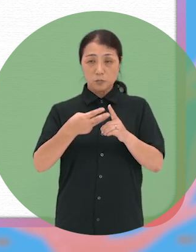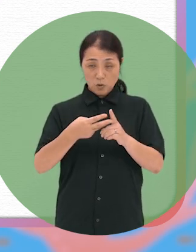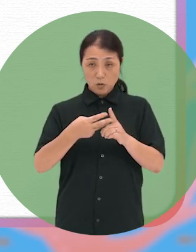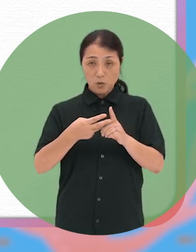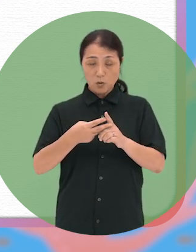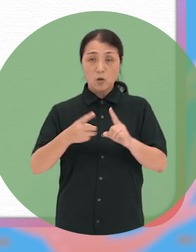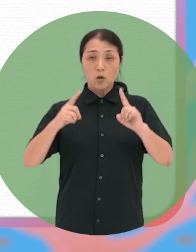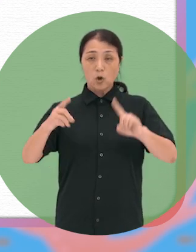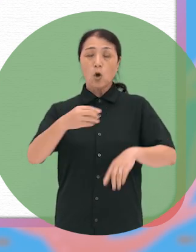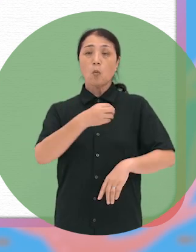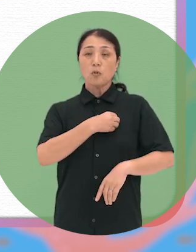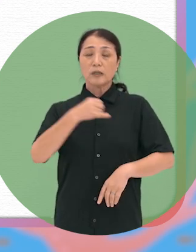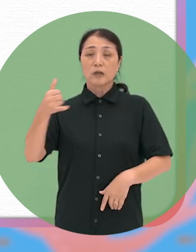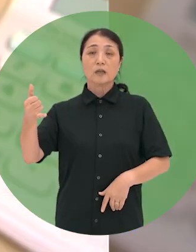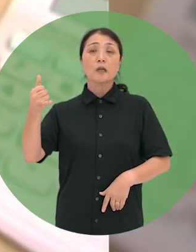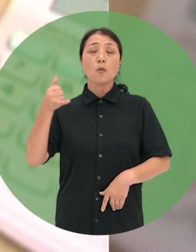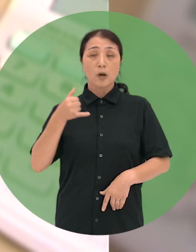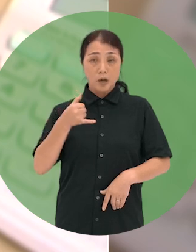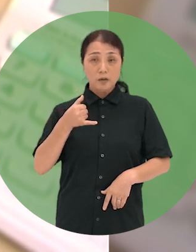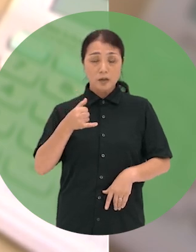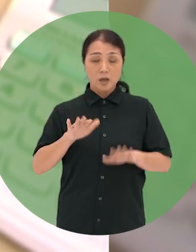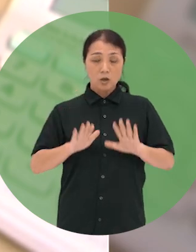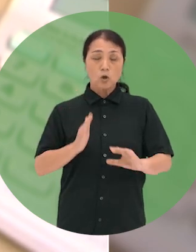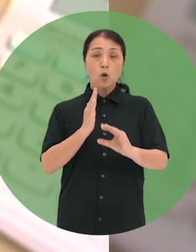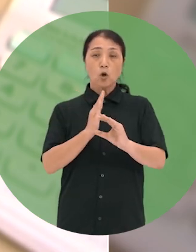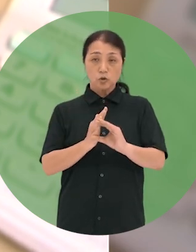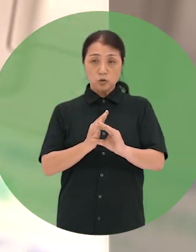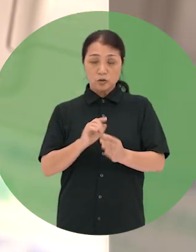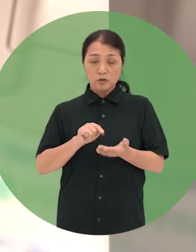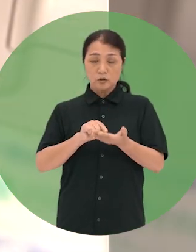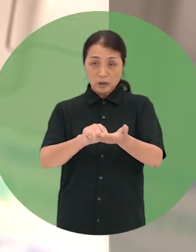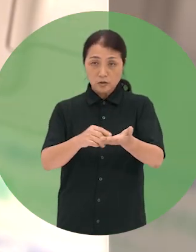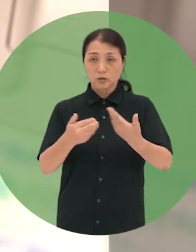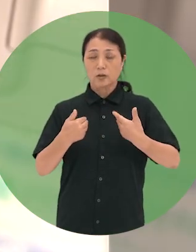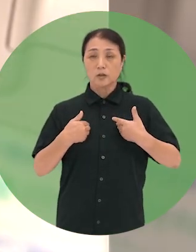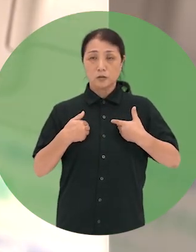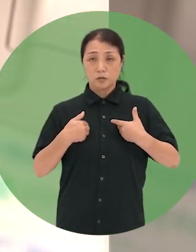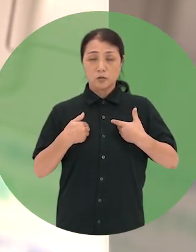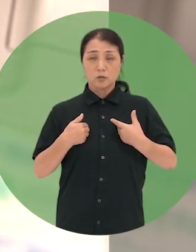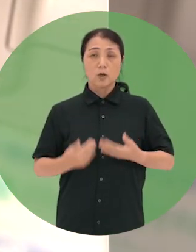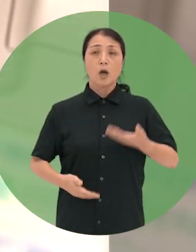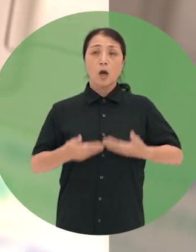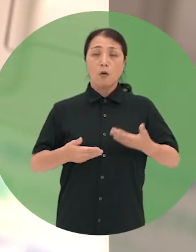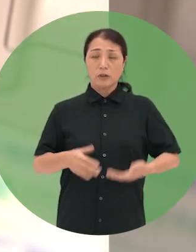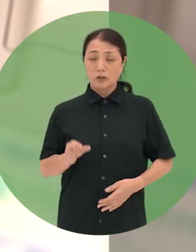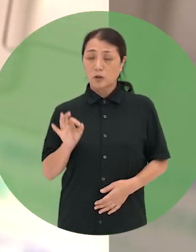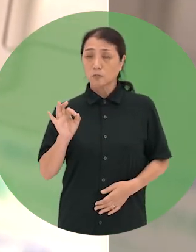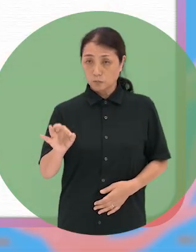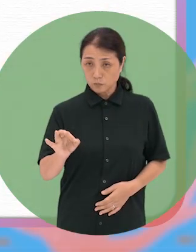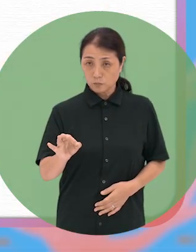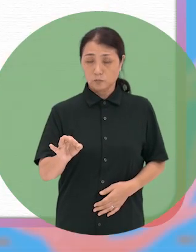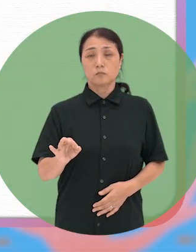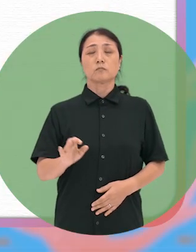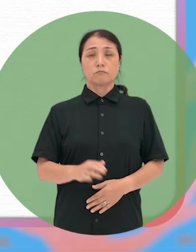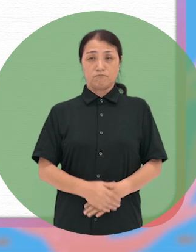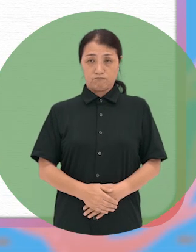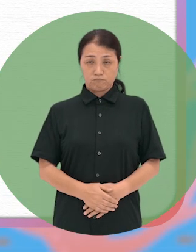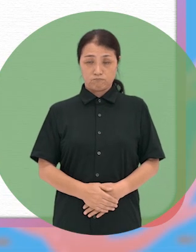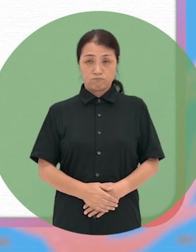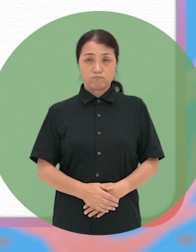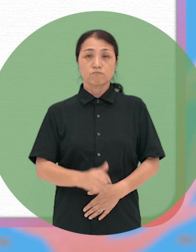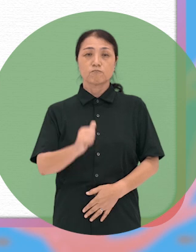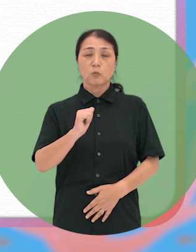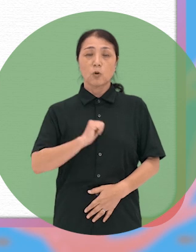で、今日中に手続きしないと還付金を受け取れないとせかされ被害に遭うケースも。オレオレ詐欺